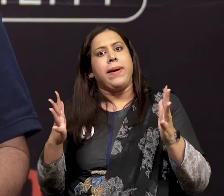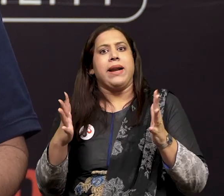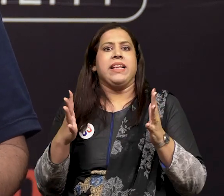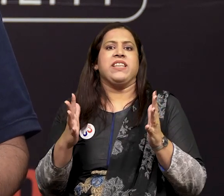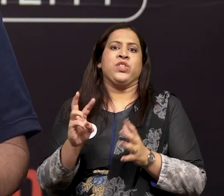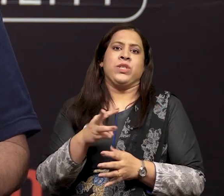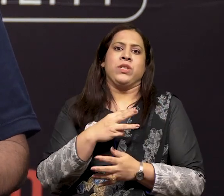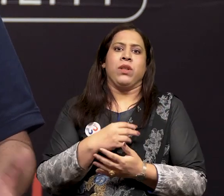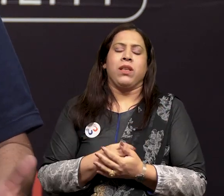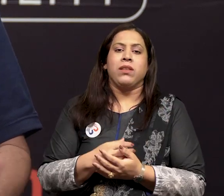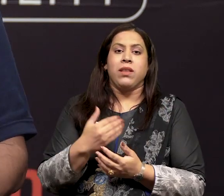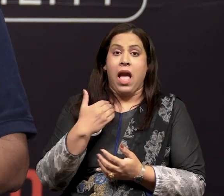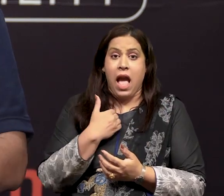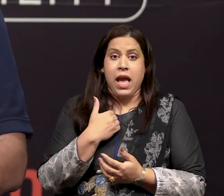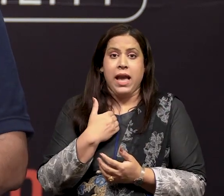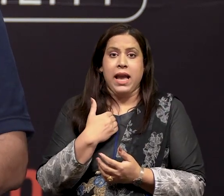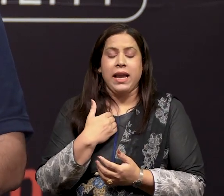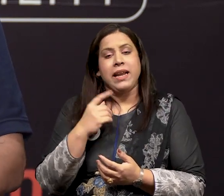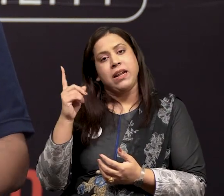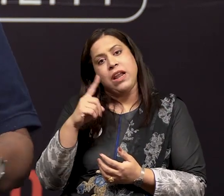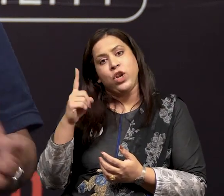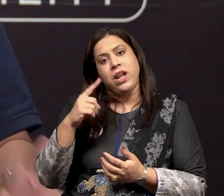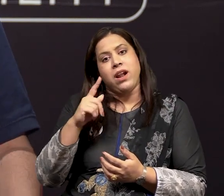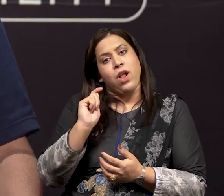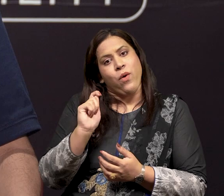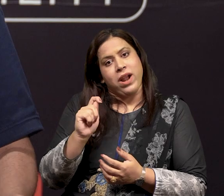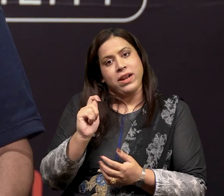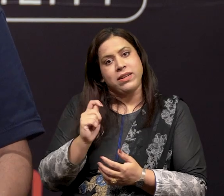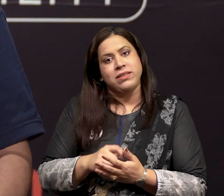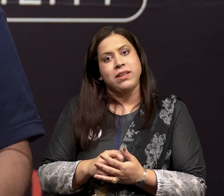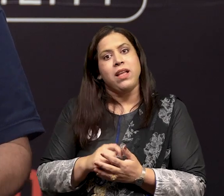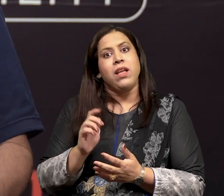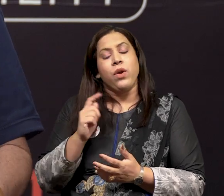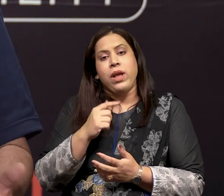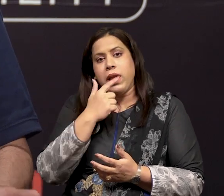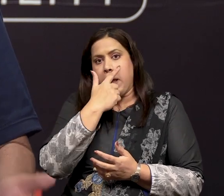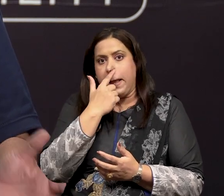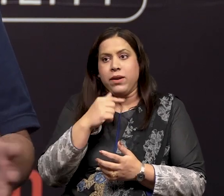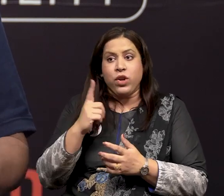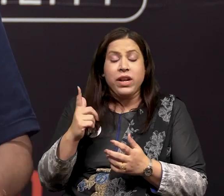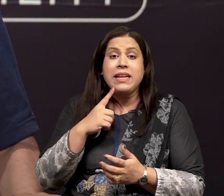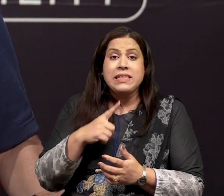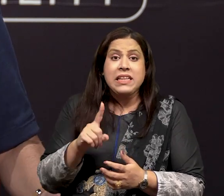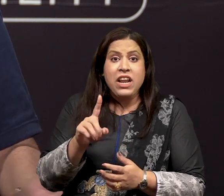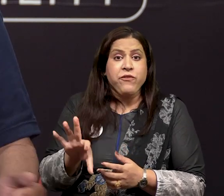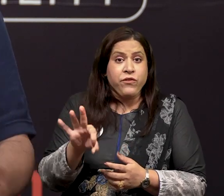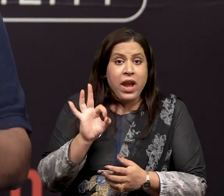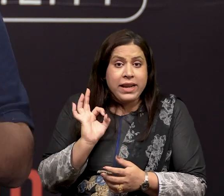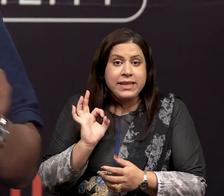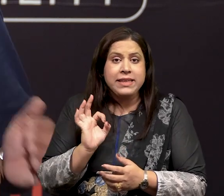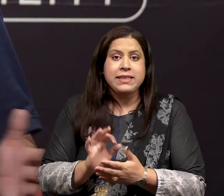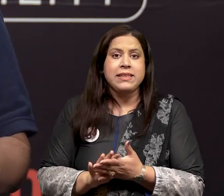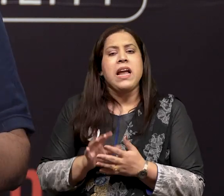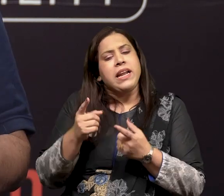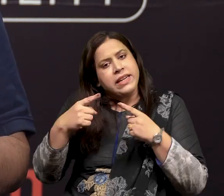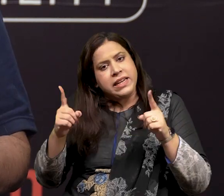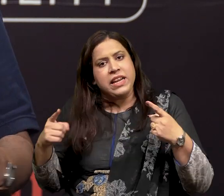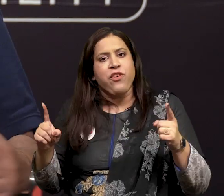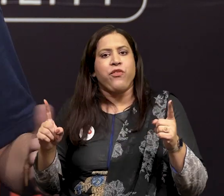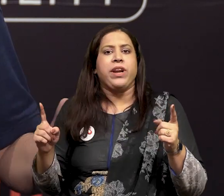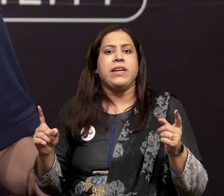एनी डिफरेंस बिटवीन राइटिंग में या पेंटिंग में या टीचिंग में, क्योंकि ये सारे जो तीनों रोड्स